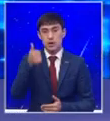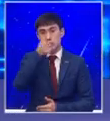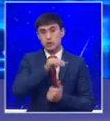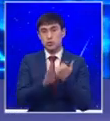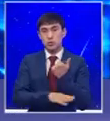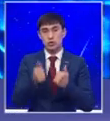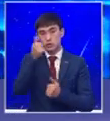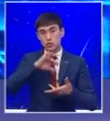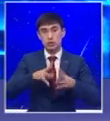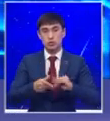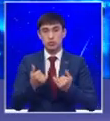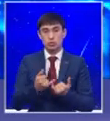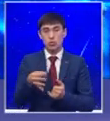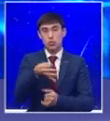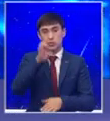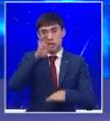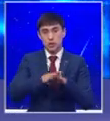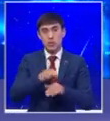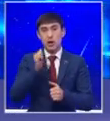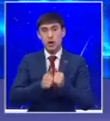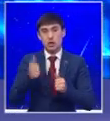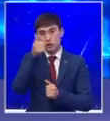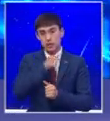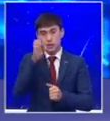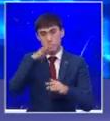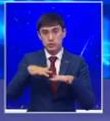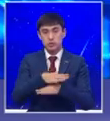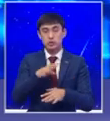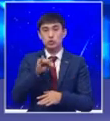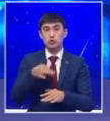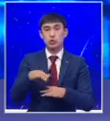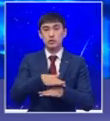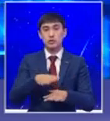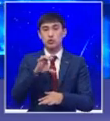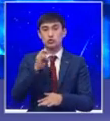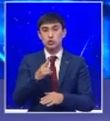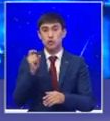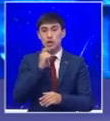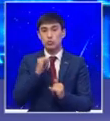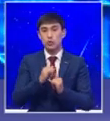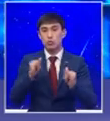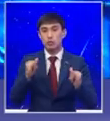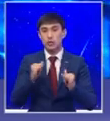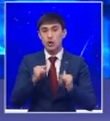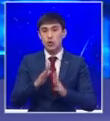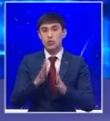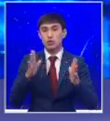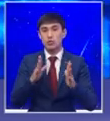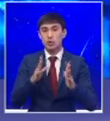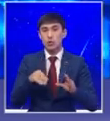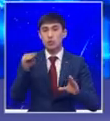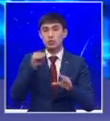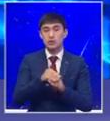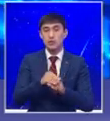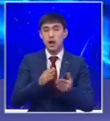Жыл соңы жыл қорытындысы. Бүгін облыс әкімі әр жылдарда еліміздің және Жетісу аймағының әлеуметтік экономикалық дамуына елеулі